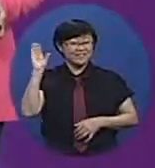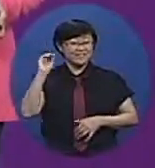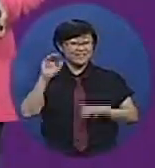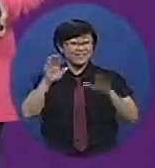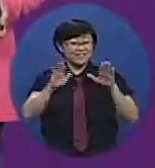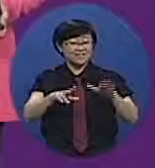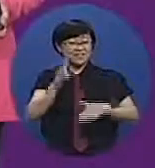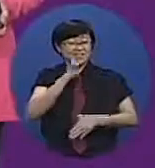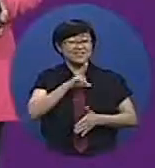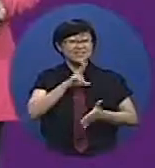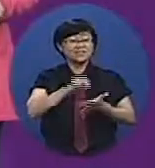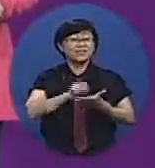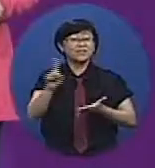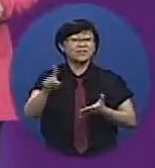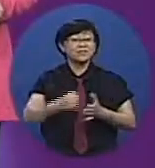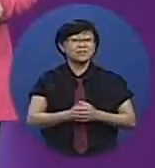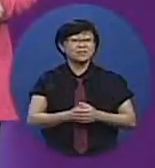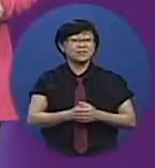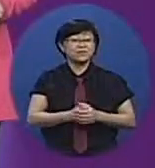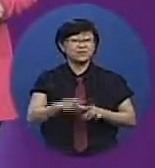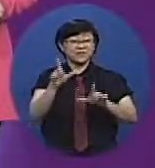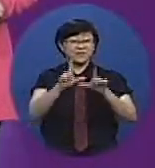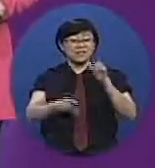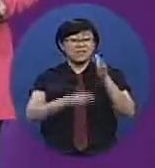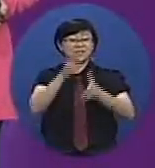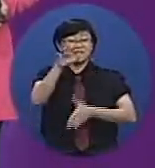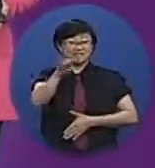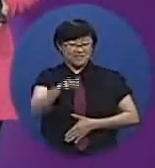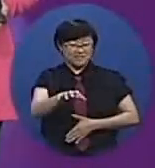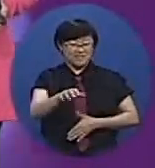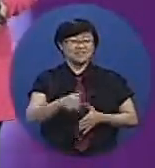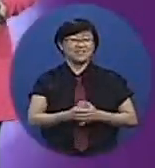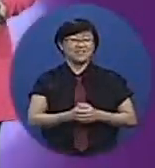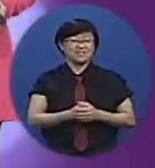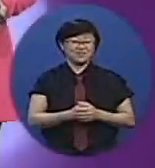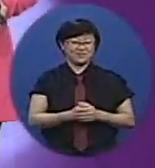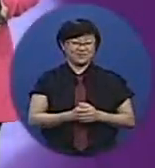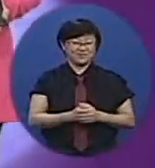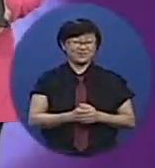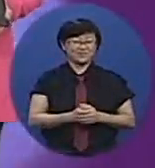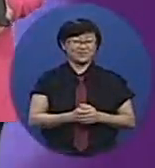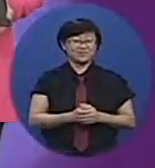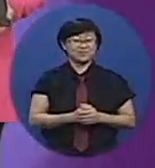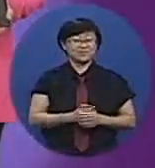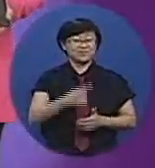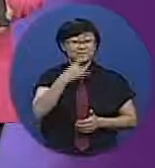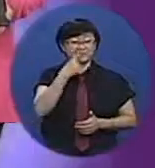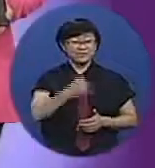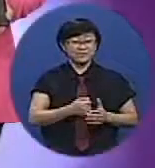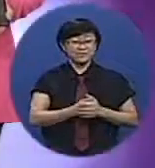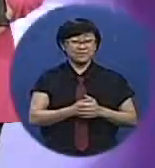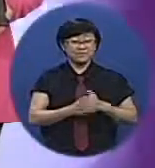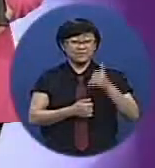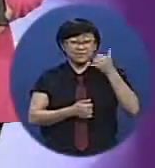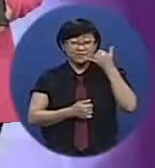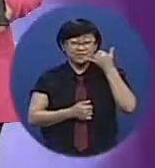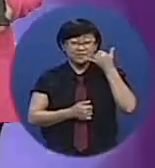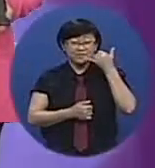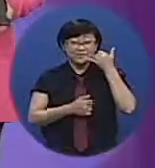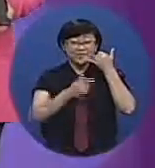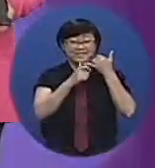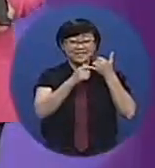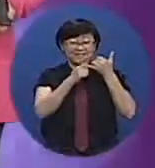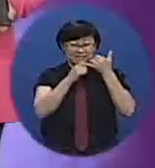오늘 어떤 노래 불러주시겠어요? 안동역. 안동역. 안동역에서. 예. 그래, 어머니 그 수화기를